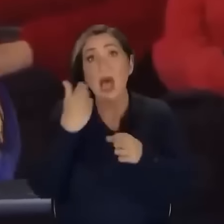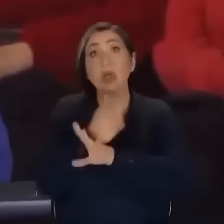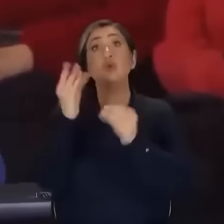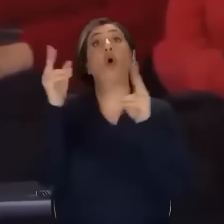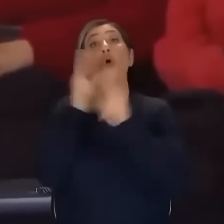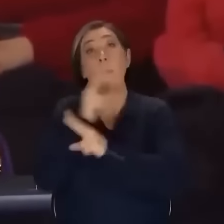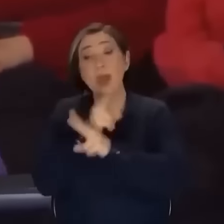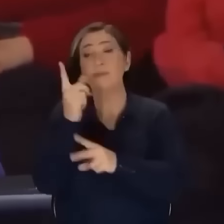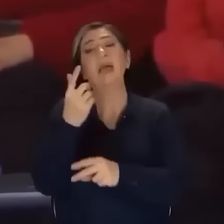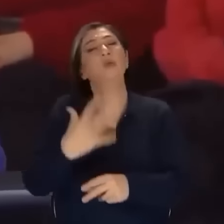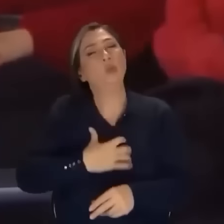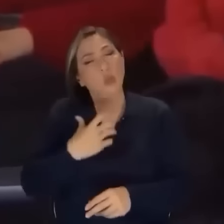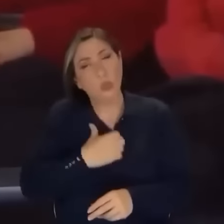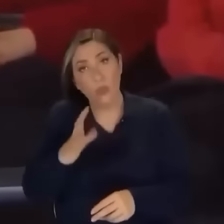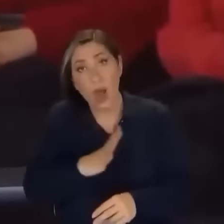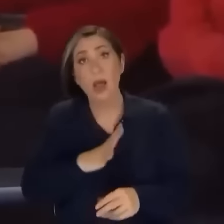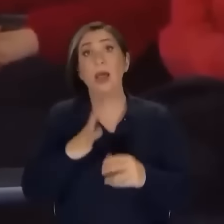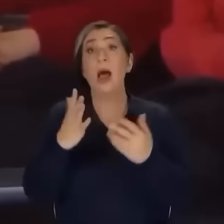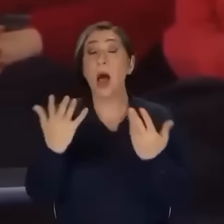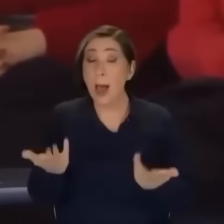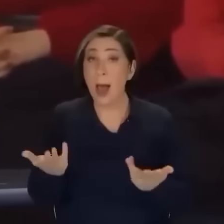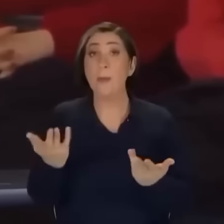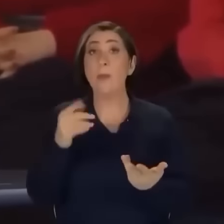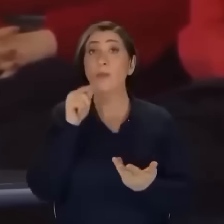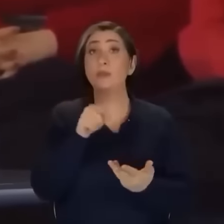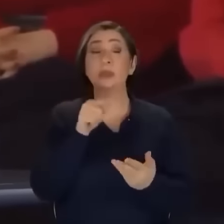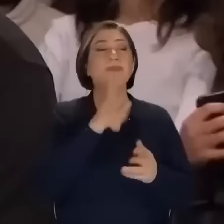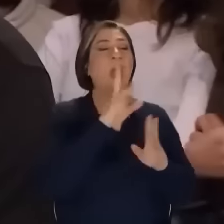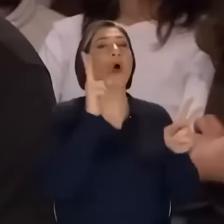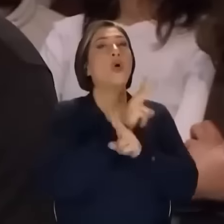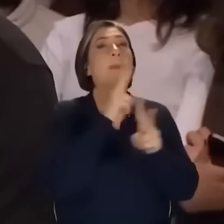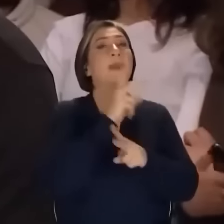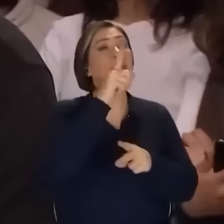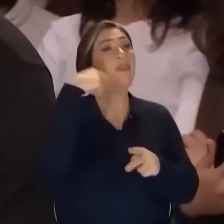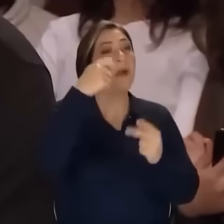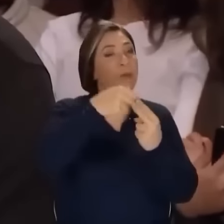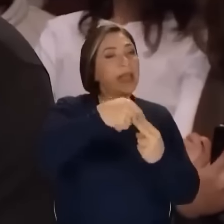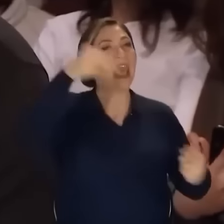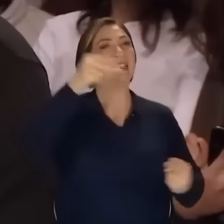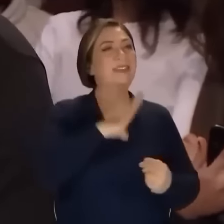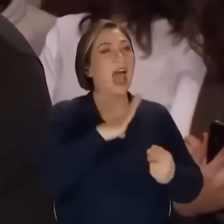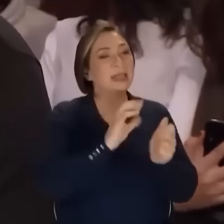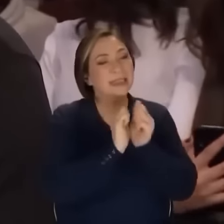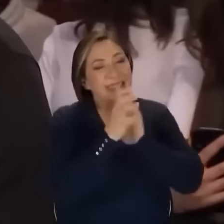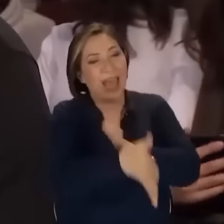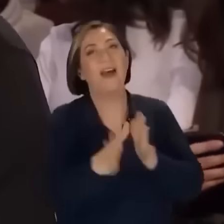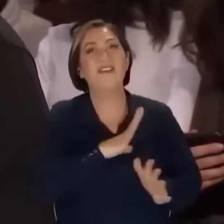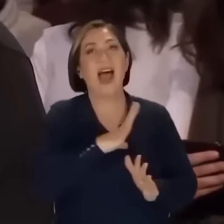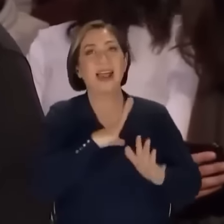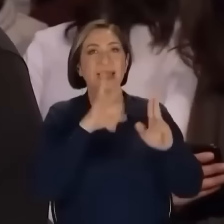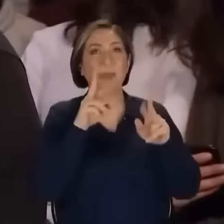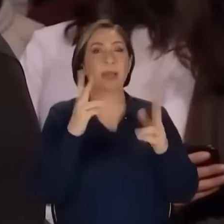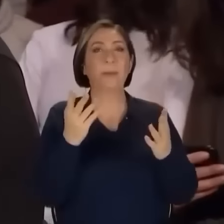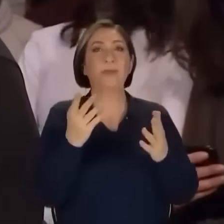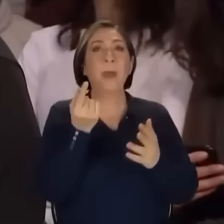komiktir bir yandan çok hüzünlüdür falan filan ama burada y komedi filminin bir macerası var ya Bizim memlekette yani